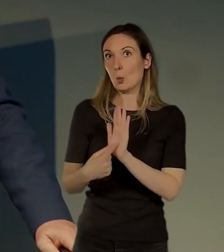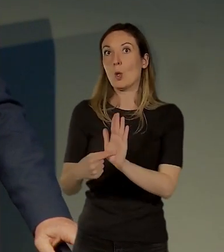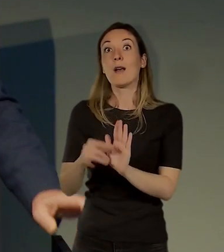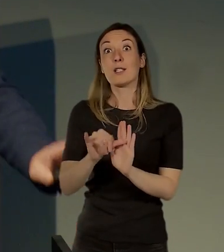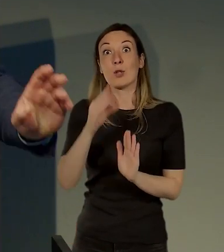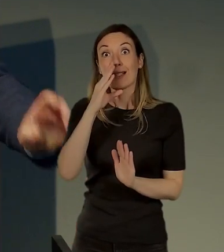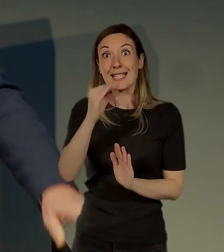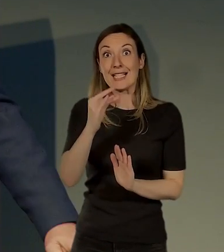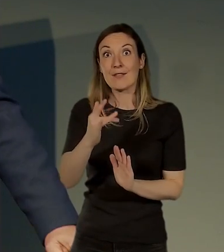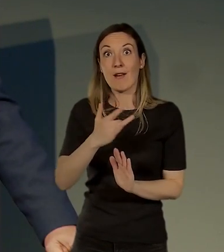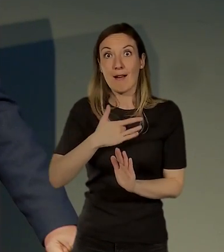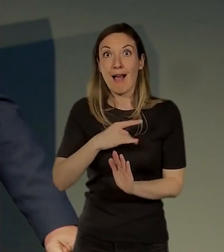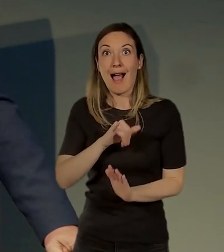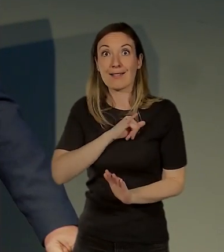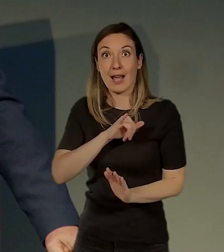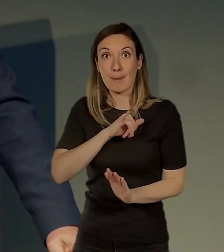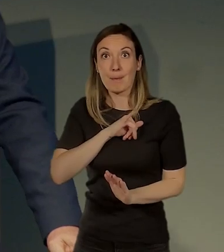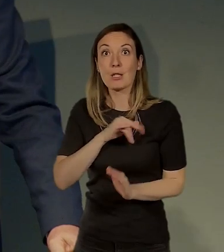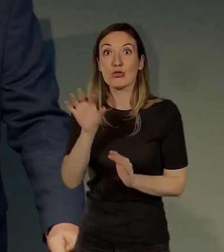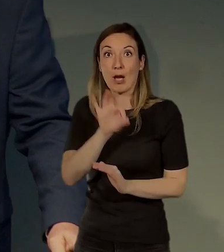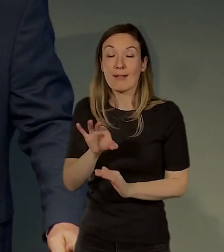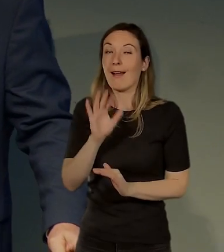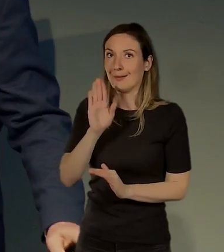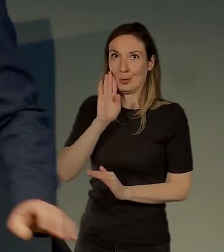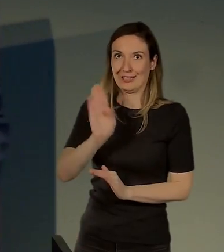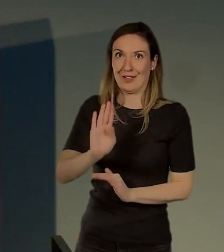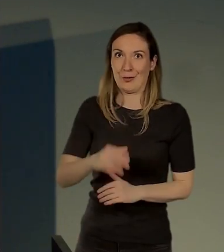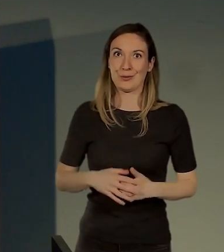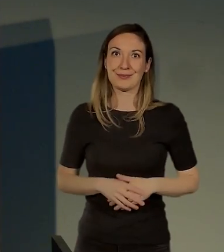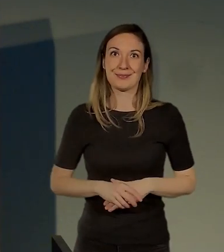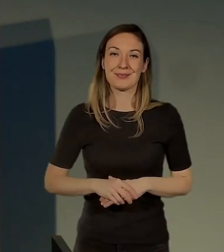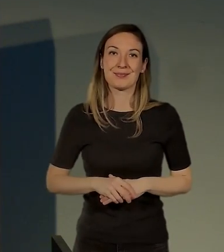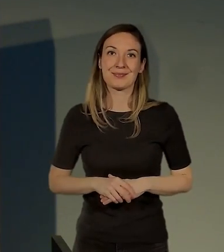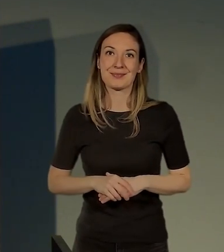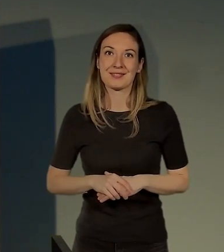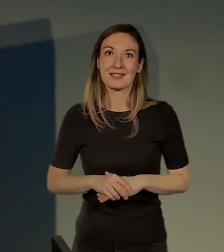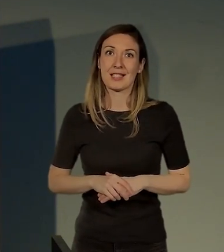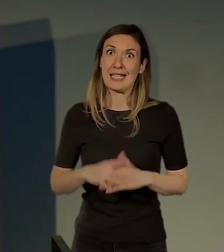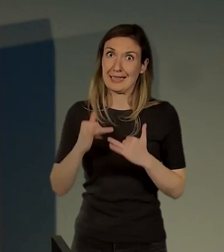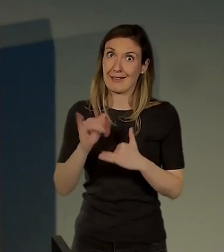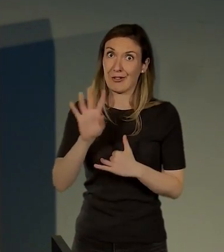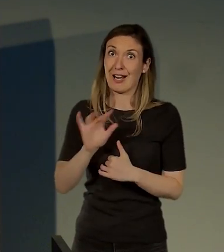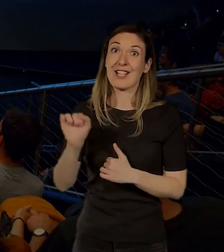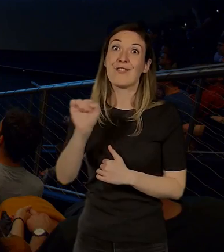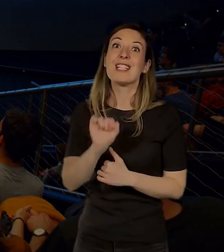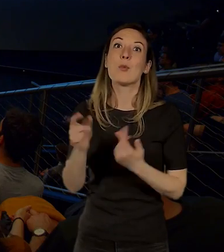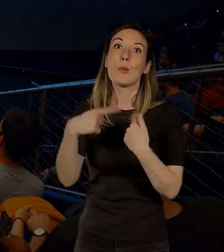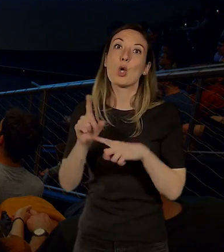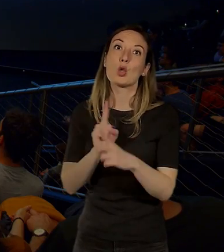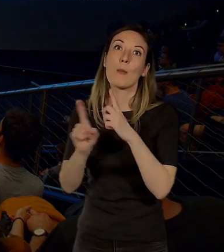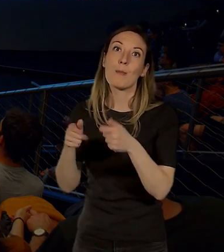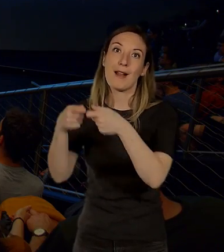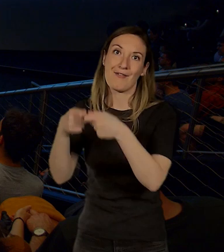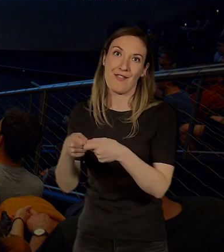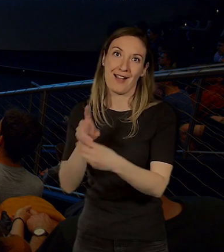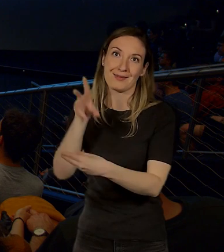Adama Scheinera zdravím. A je na výboru pro dopravu. A